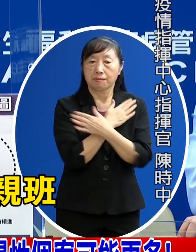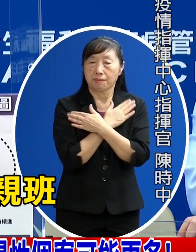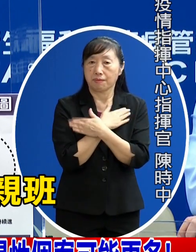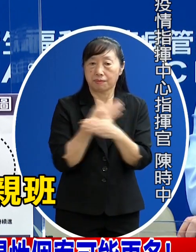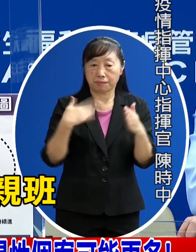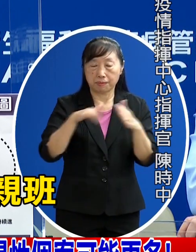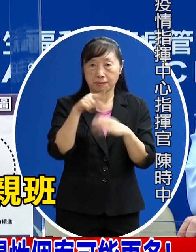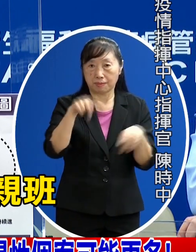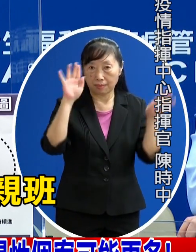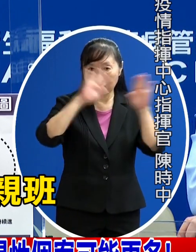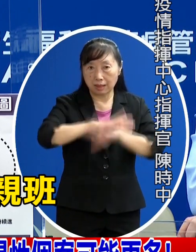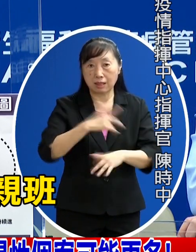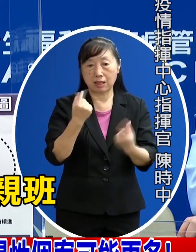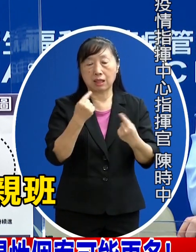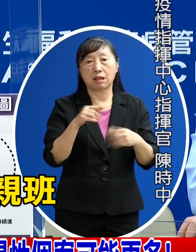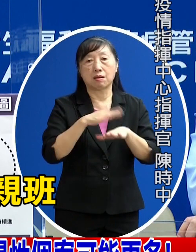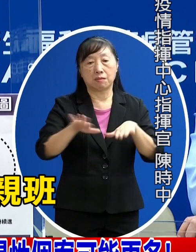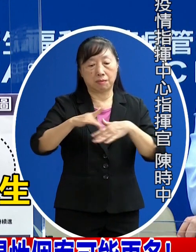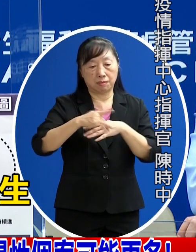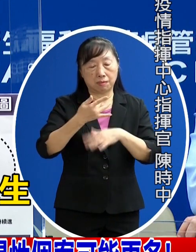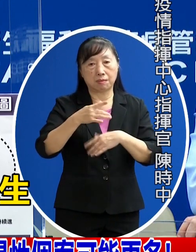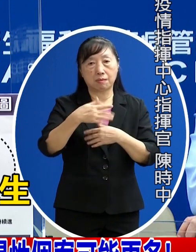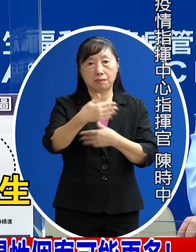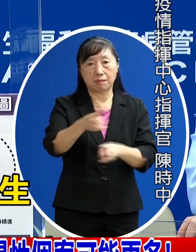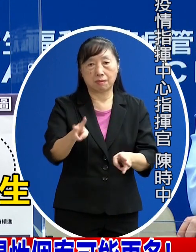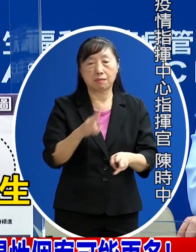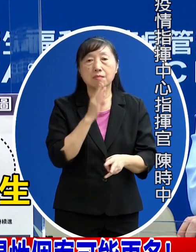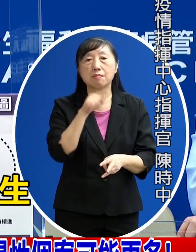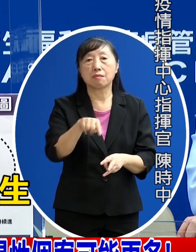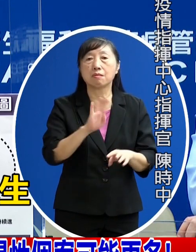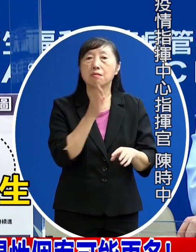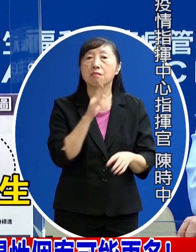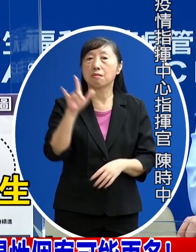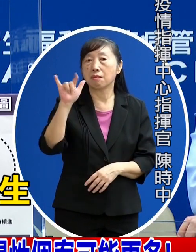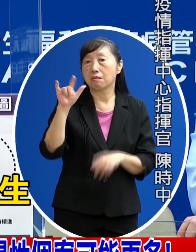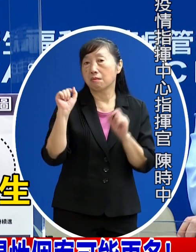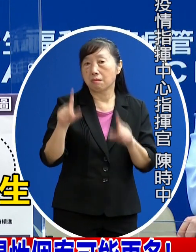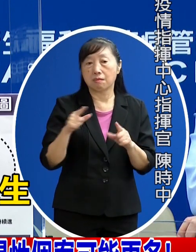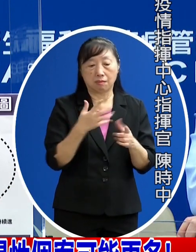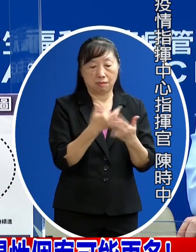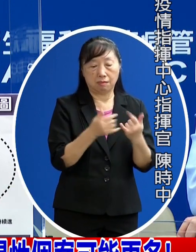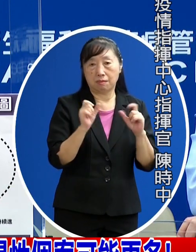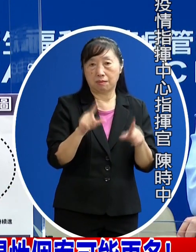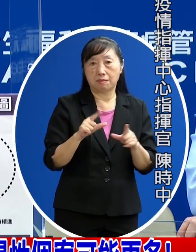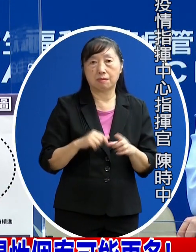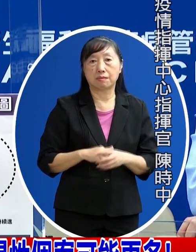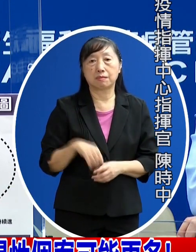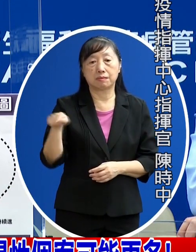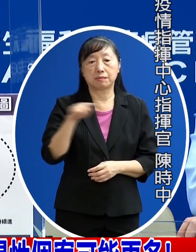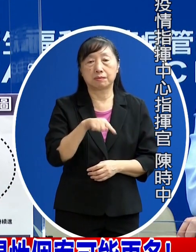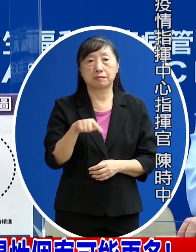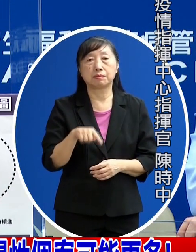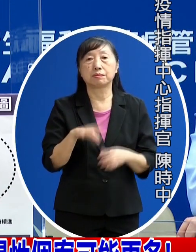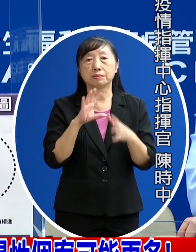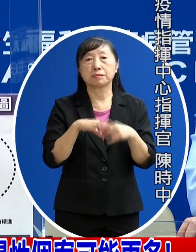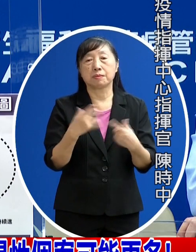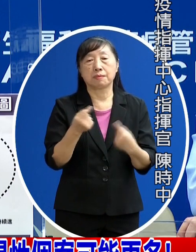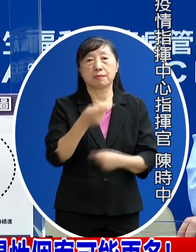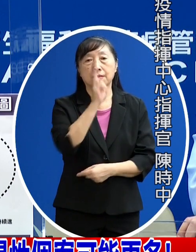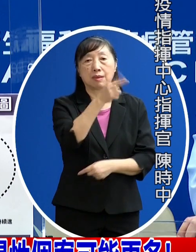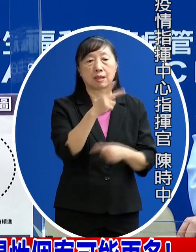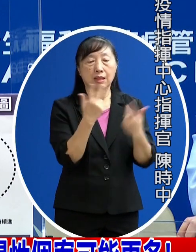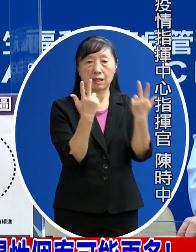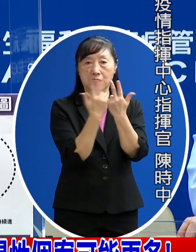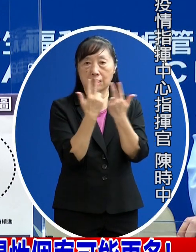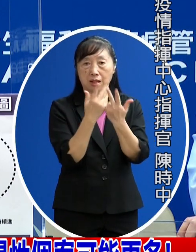上也有做安亲班，那是不同的老师不同的学生，那所以也请新北市对